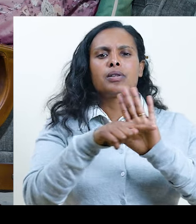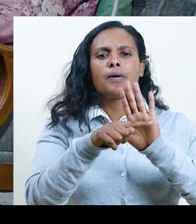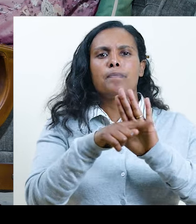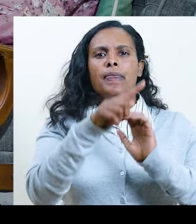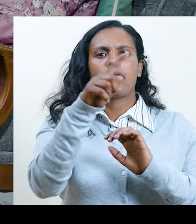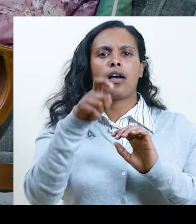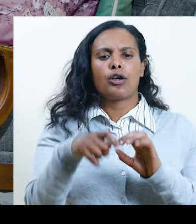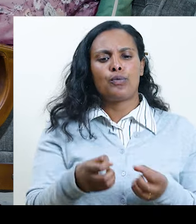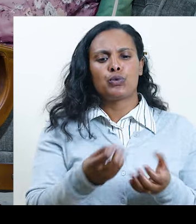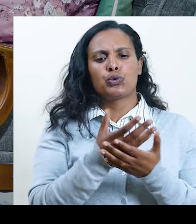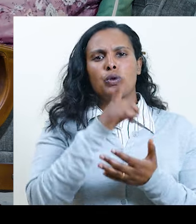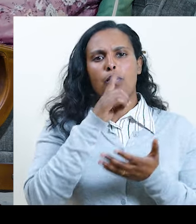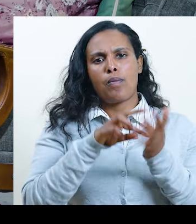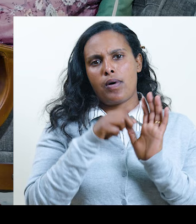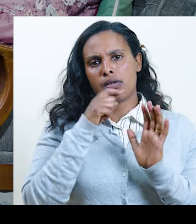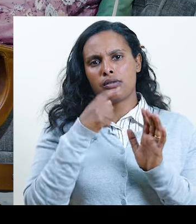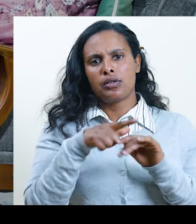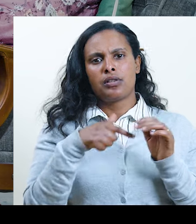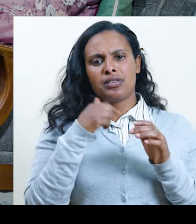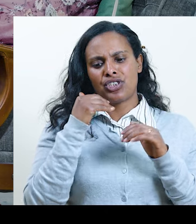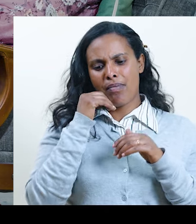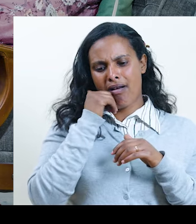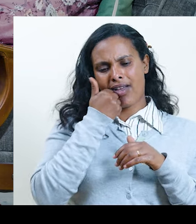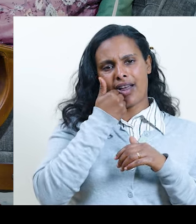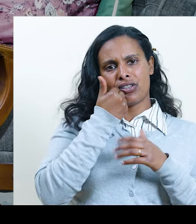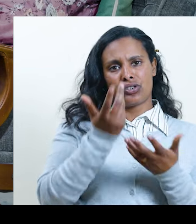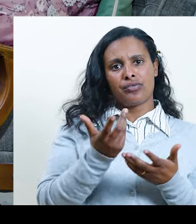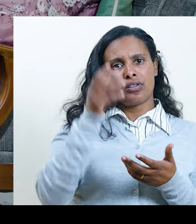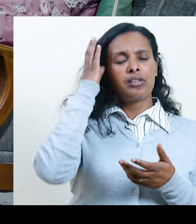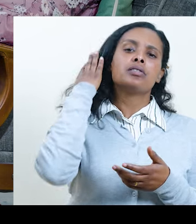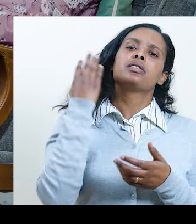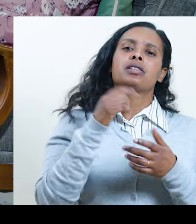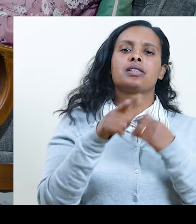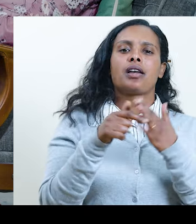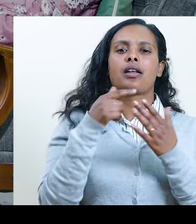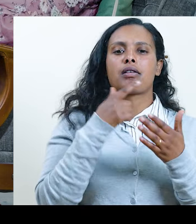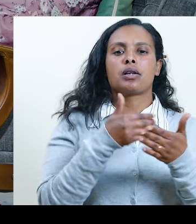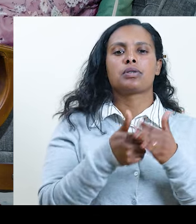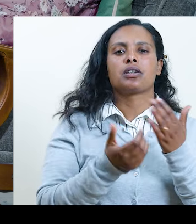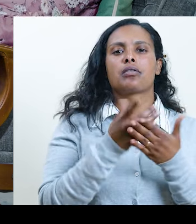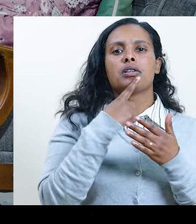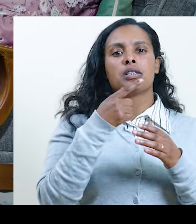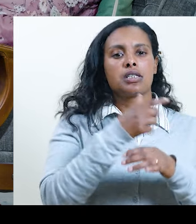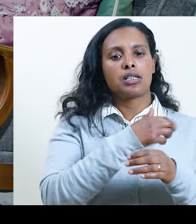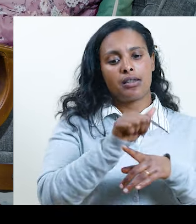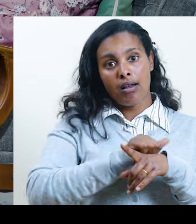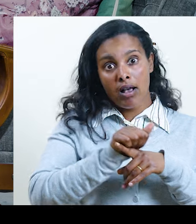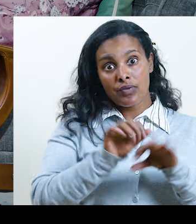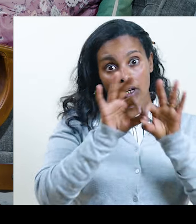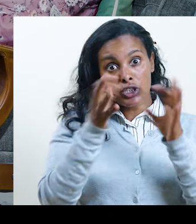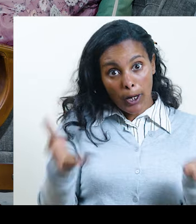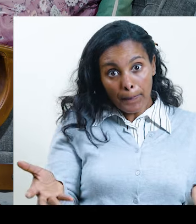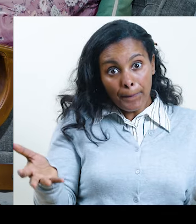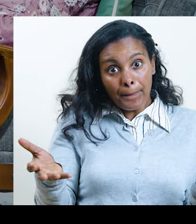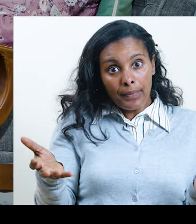ማህበረሰቡም ደግሞ ጥያቄው ብዙ ስለሆነ ማለት ተሻማቀቀልሽ ስለዚህ የደረሰብሽ ነገር ምንድነው ስልጣኔ